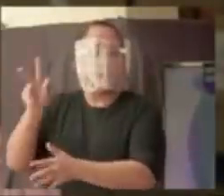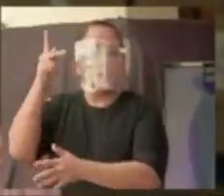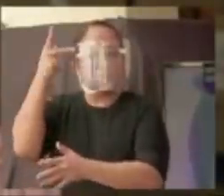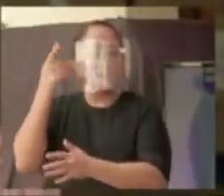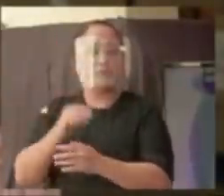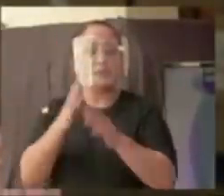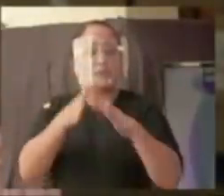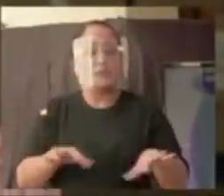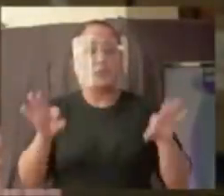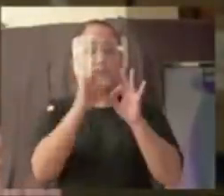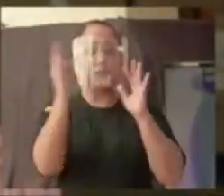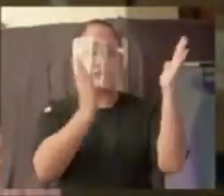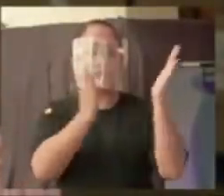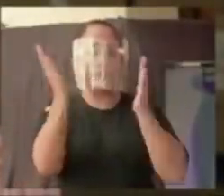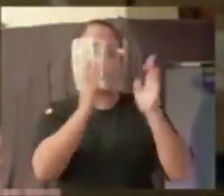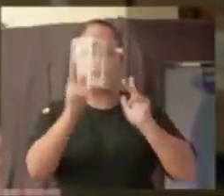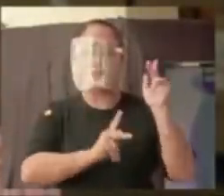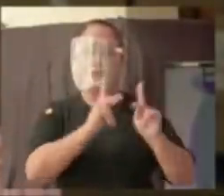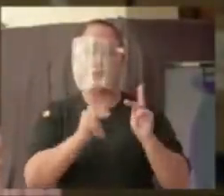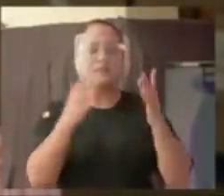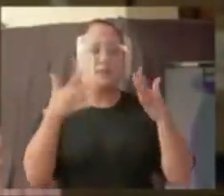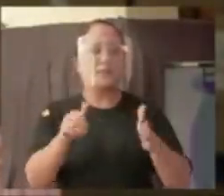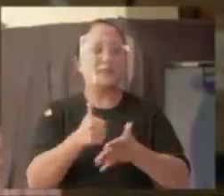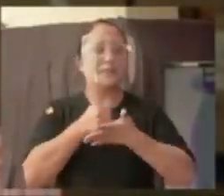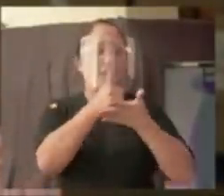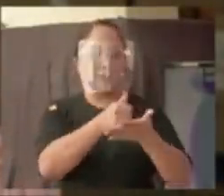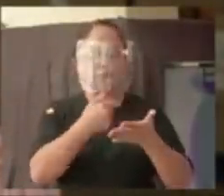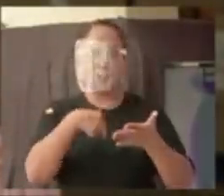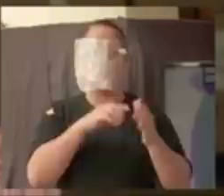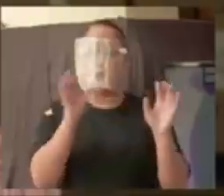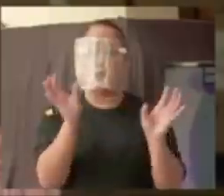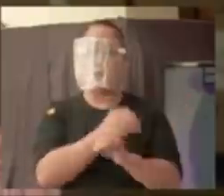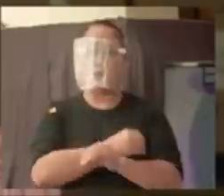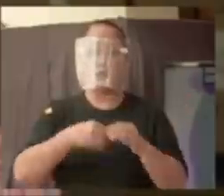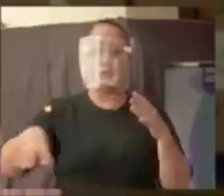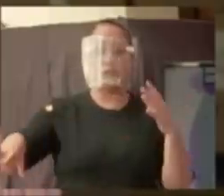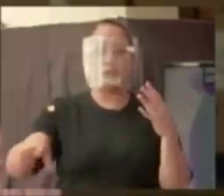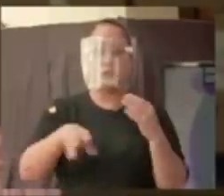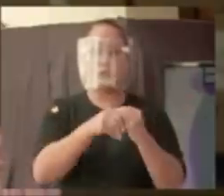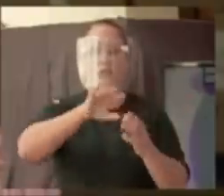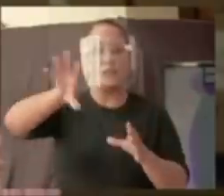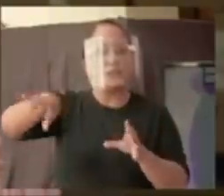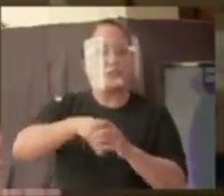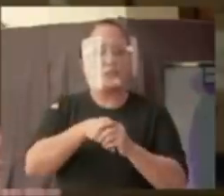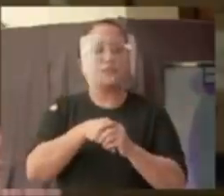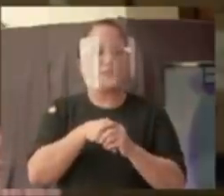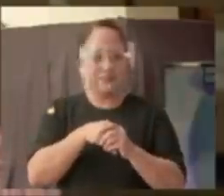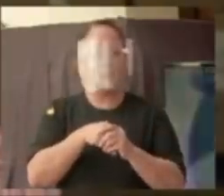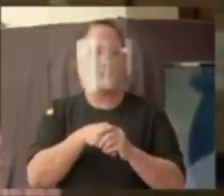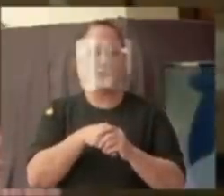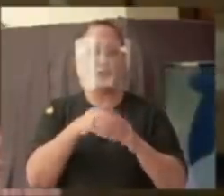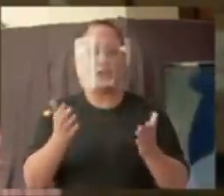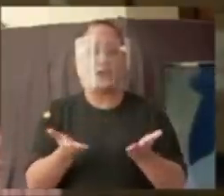sa ngalan ng serbisyo sa kapwa. Tinulungan niya ang aming opisina na mapalawak ang saklaw ng aming